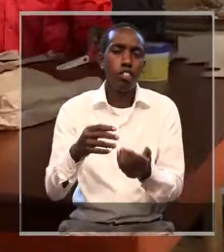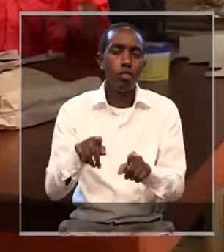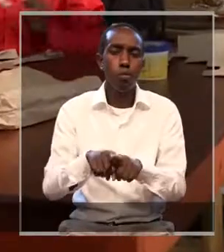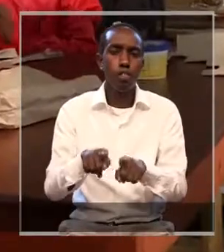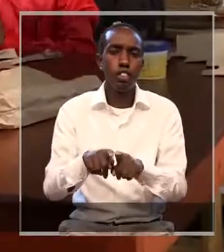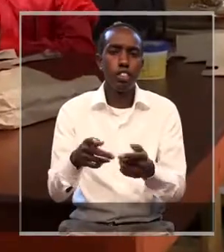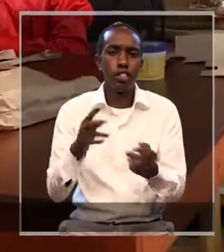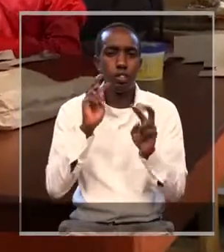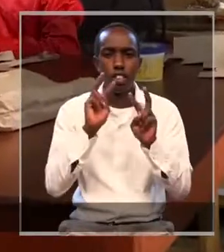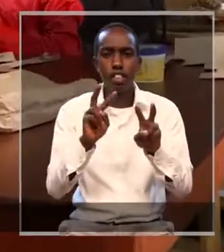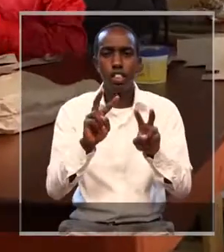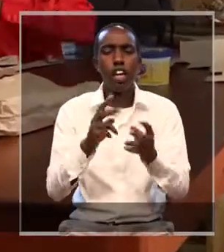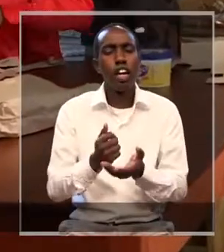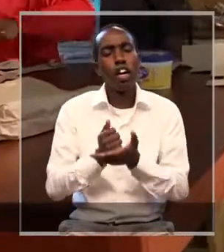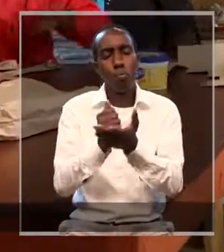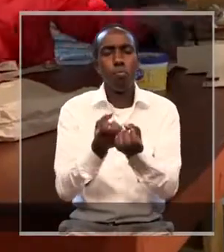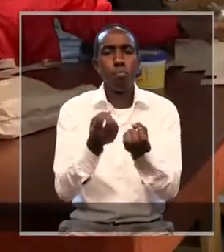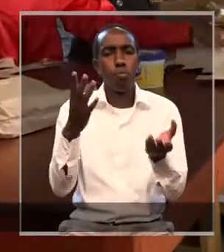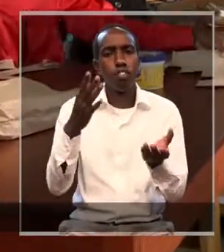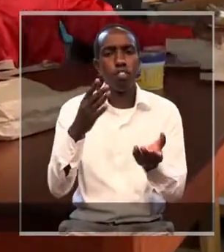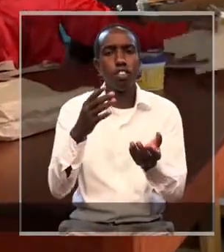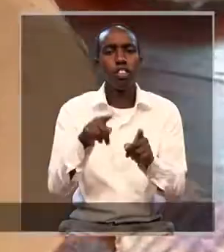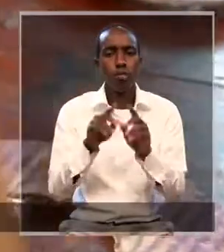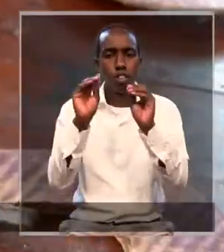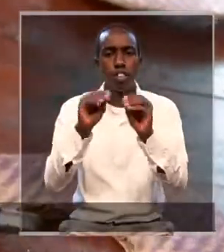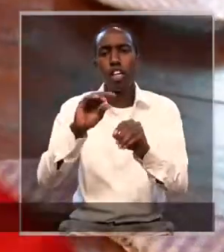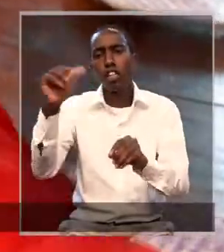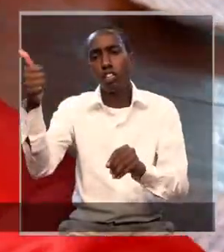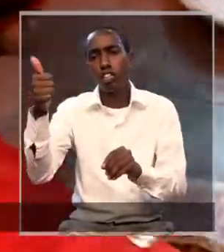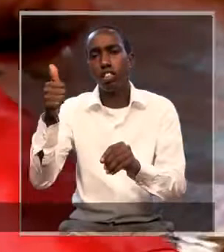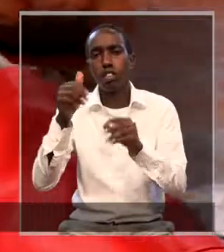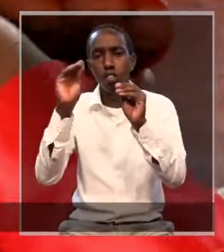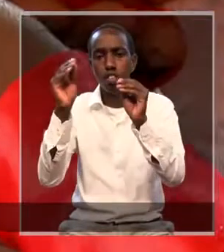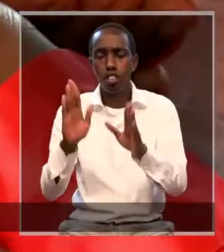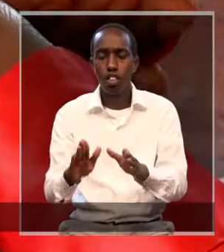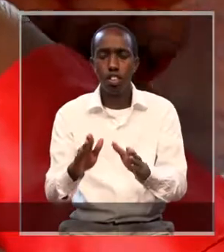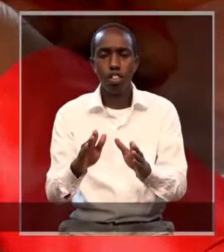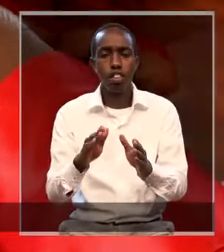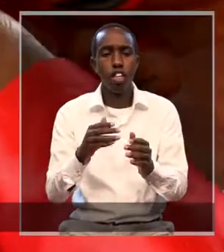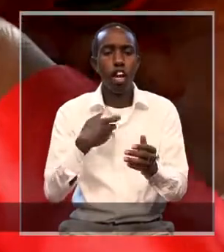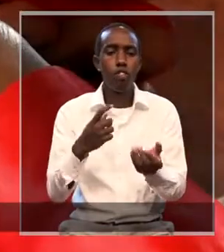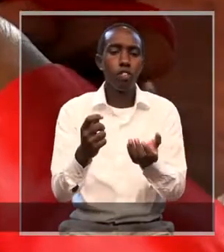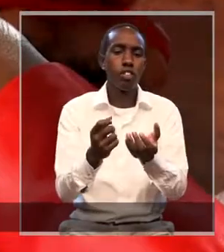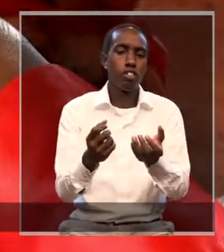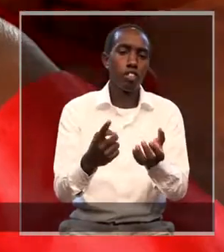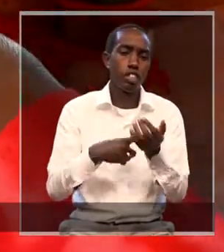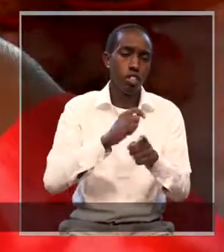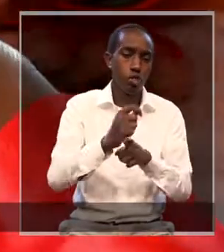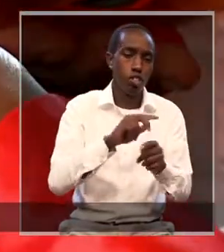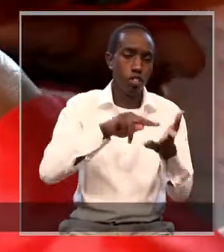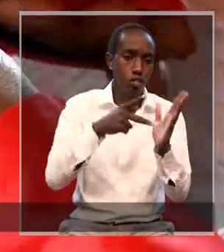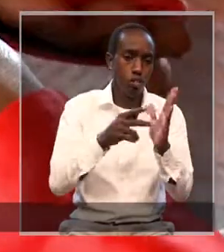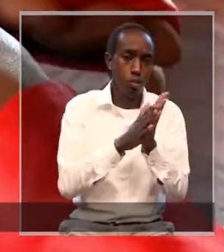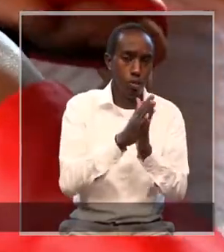Ni ikintu ubona byafashije cyane biriho byigisha n'abandi batanyuze batagize amahirwe yo kunyura muri uwo mushinga